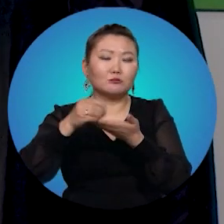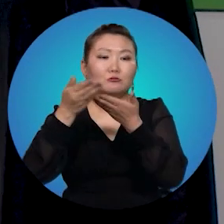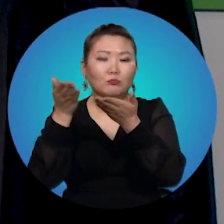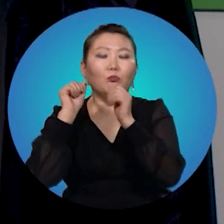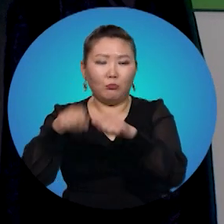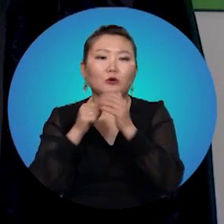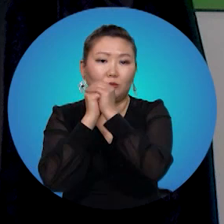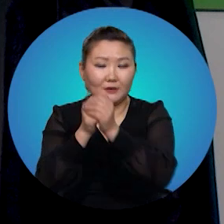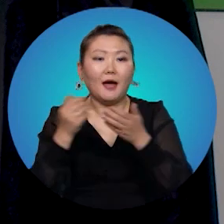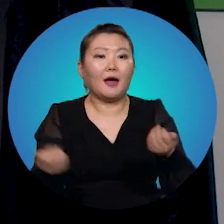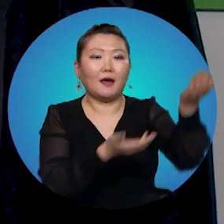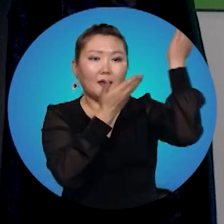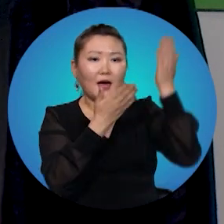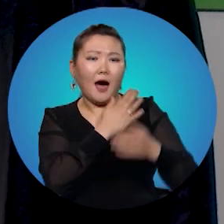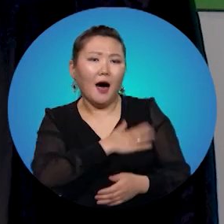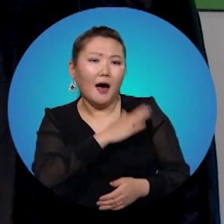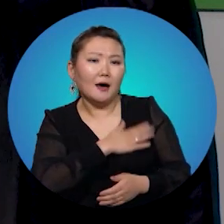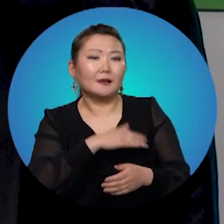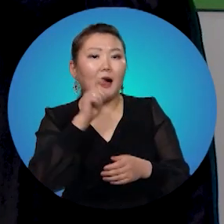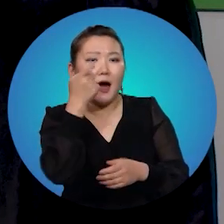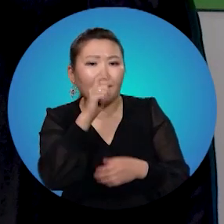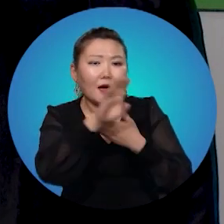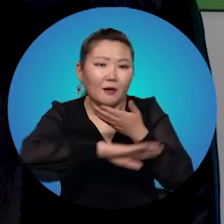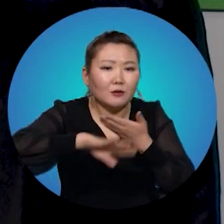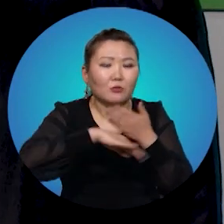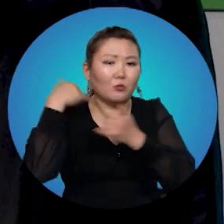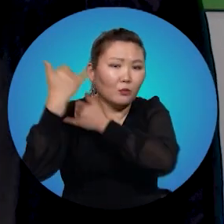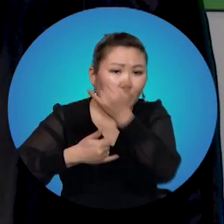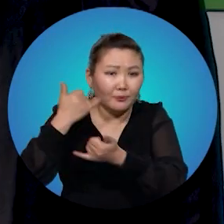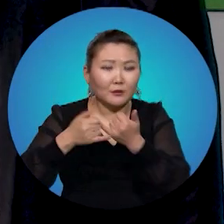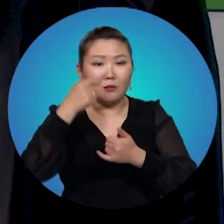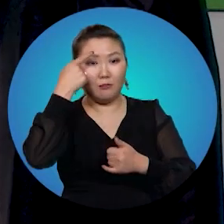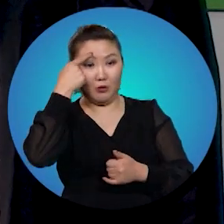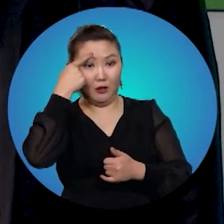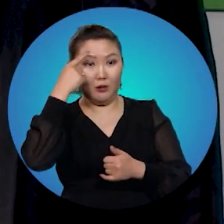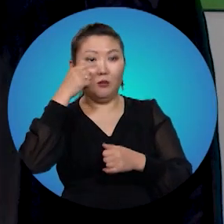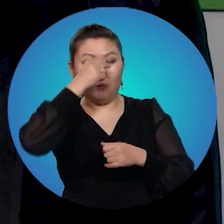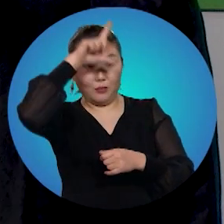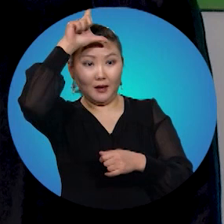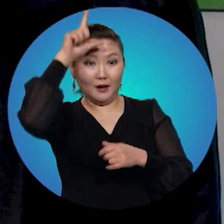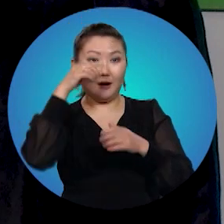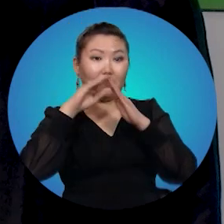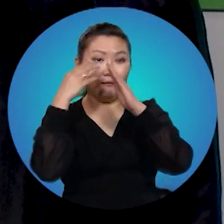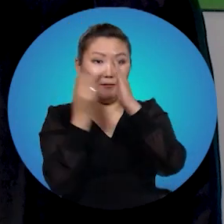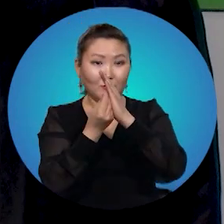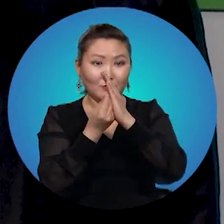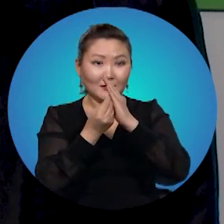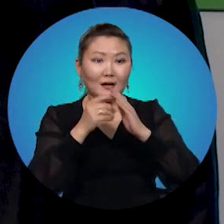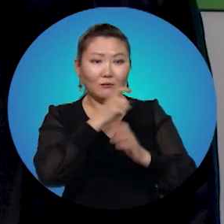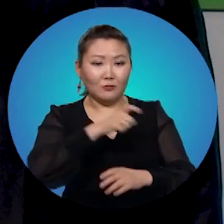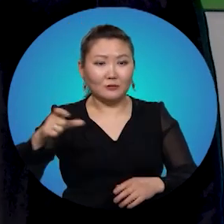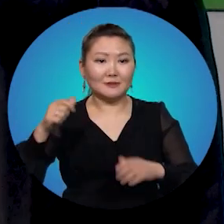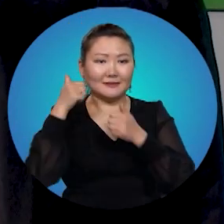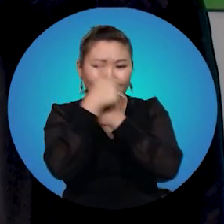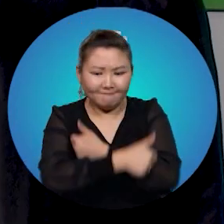дээдлэх, хайрлан хамгаалах, өвлүүлж уламжлах монгол ухаанаар айл бүрийн голомт бүхэн бүрэн бүтэн